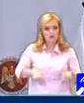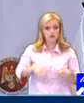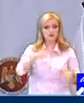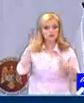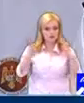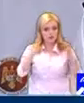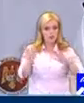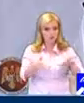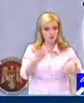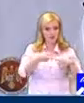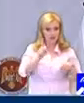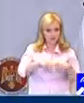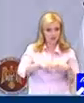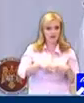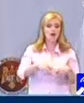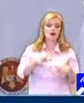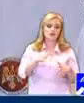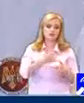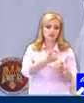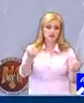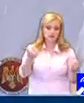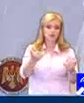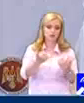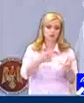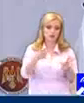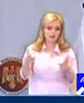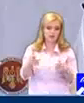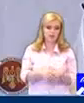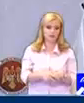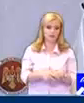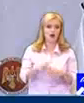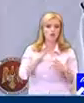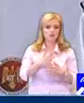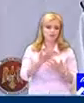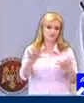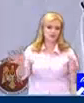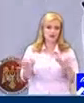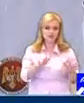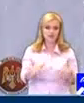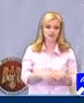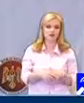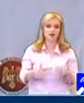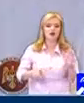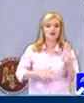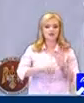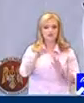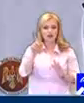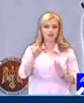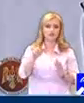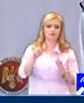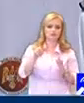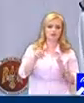distreze pe terenul pregătit special pentru ei. Vor avea loc un șir de activități, starturi vesele,